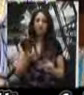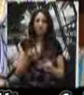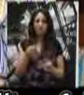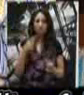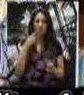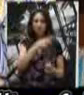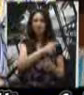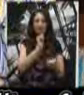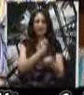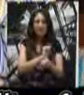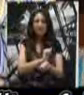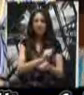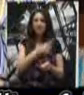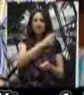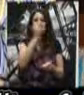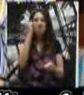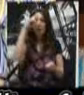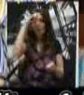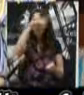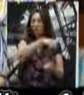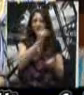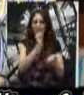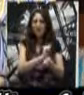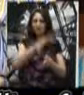انت تحسي انك انت في السجن وهم في الاحداث.